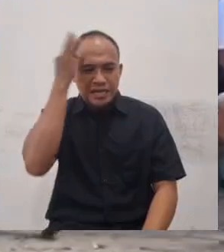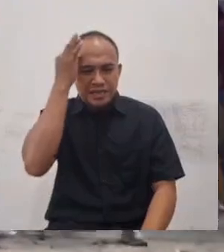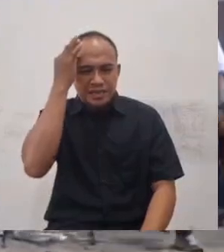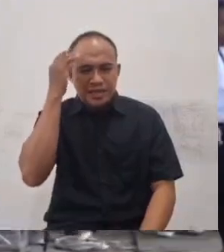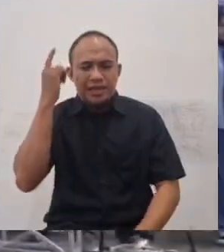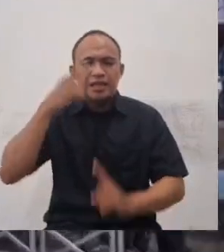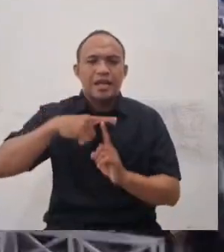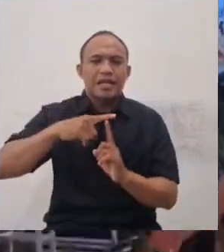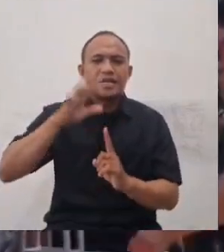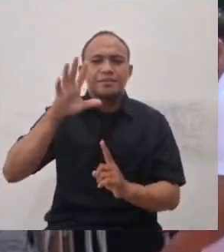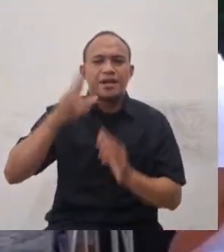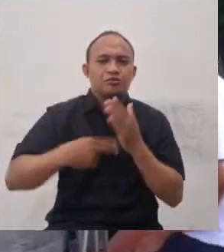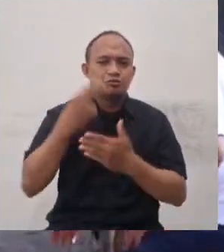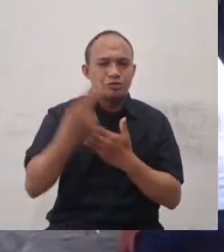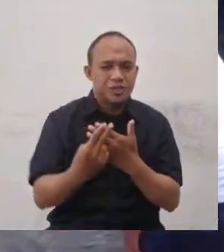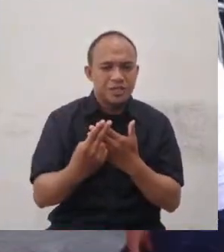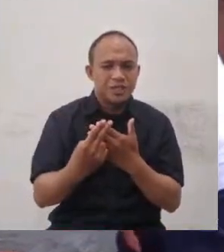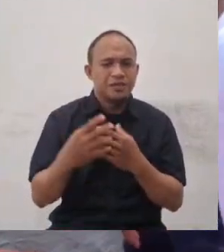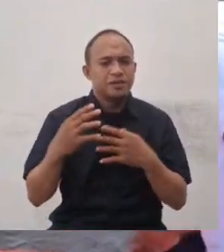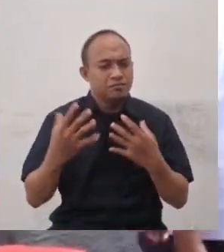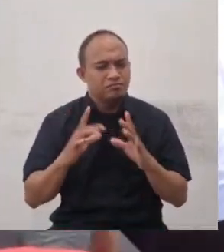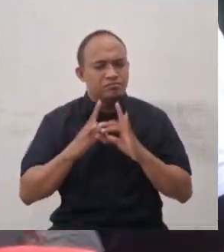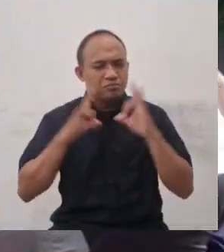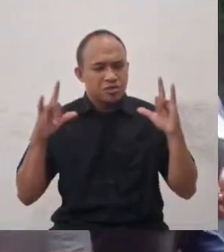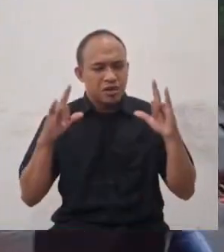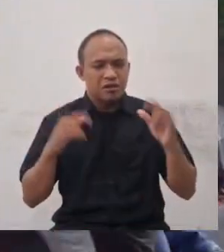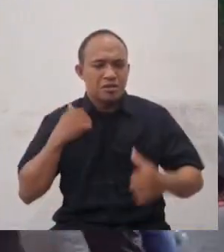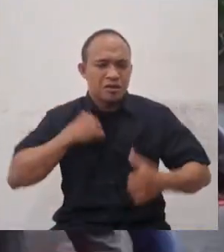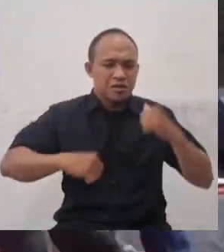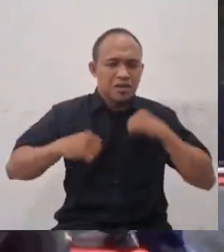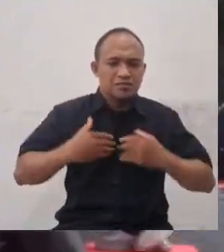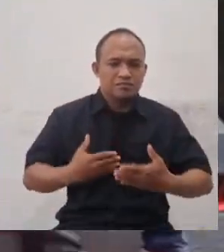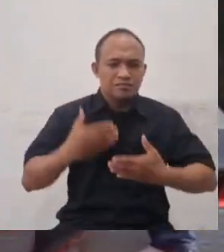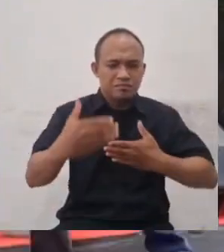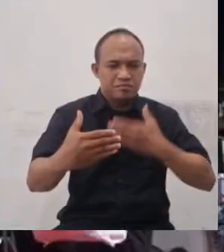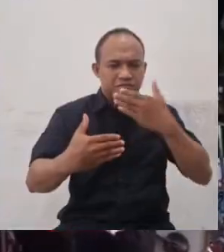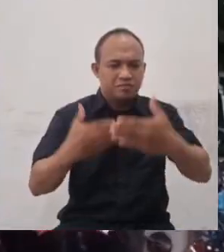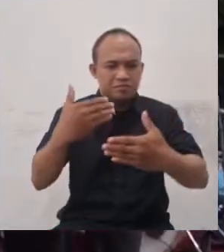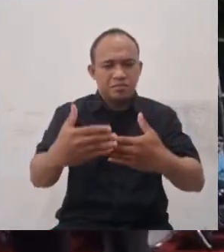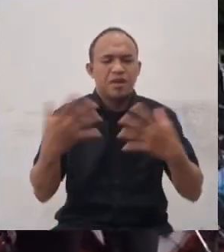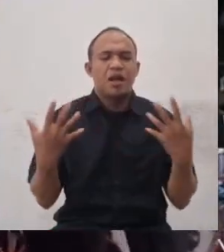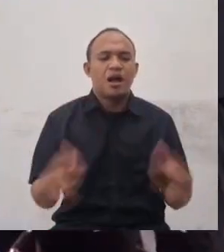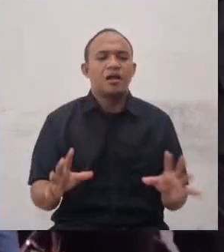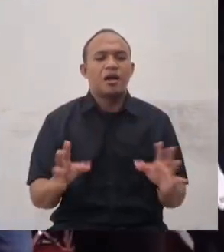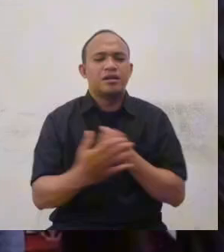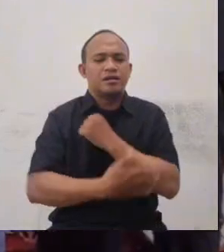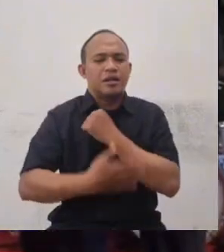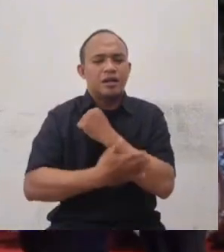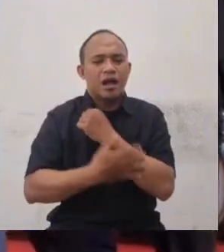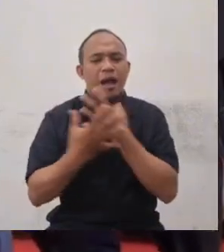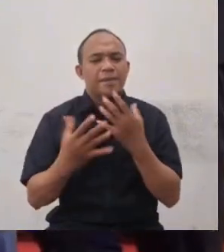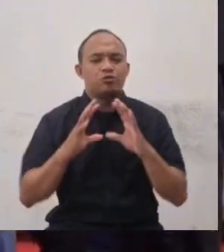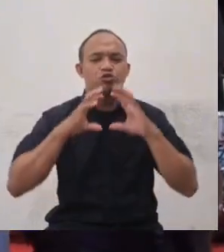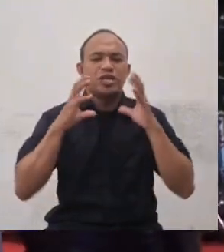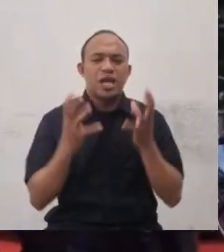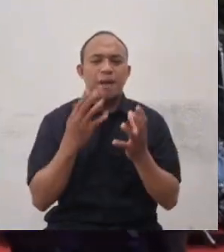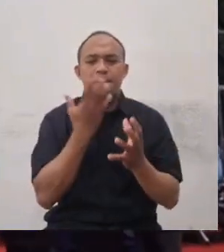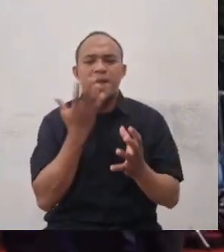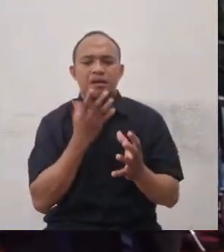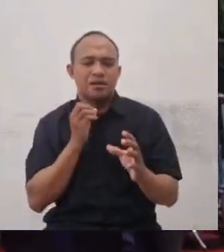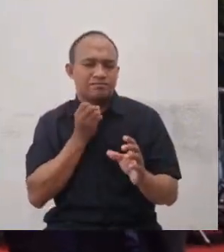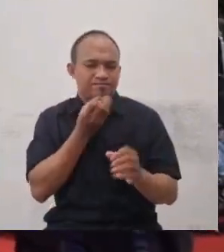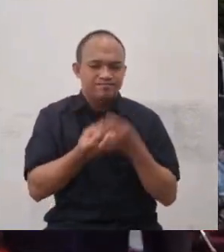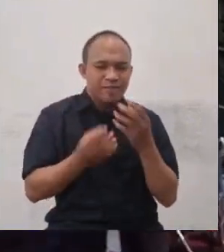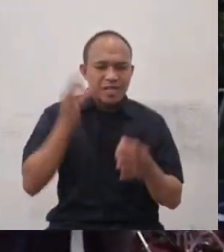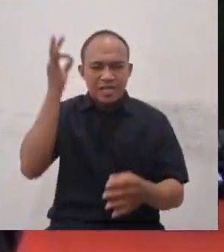diperingati setiap tanggal 5 Juni yang didasarkan pada pelaksanaan konferensi pemimpin negara seluruh dunia yang